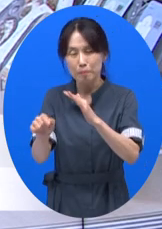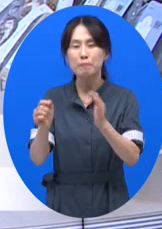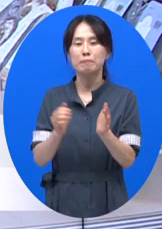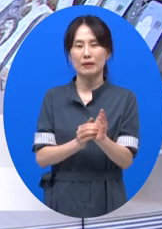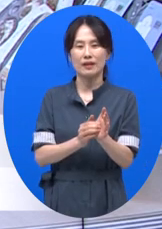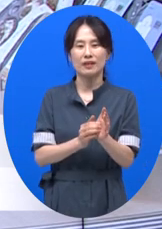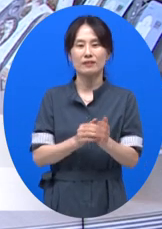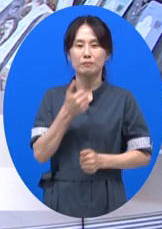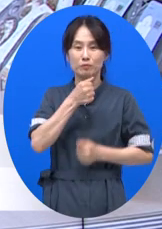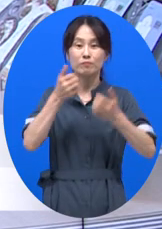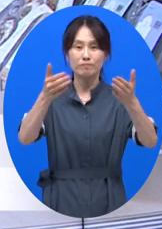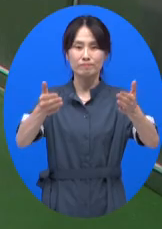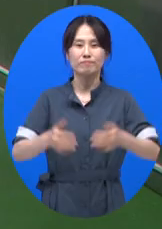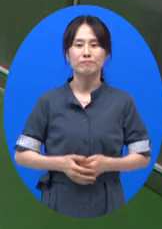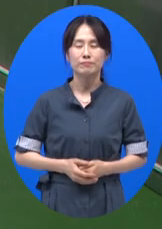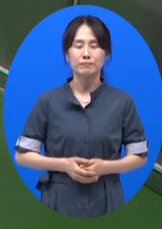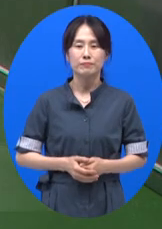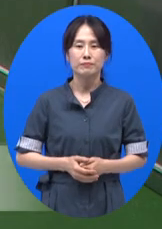다녀왔습니다